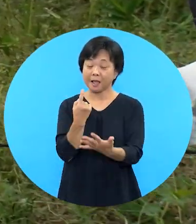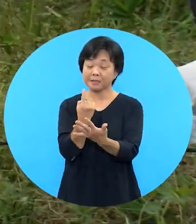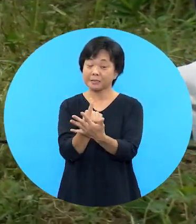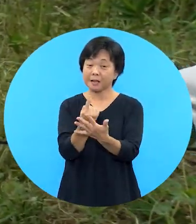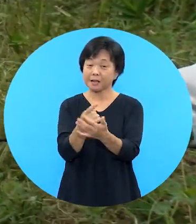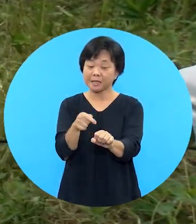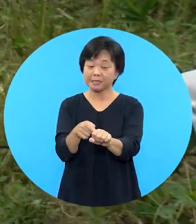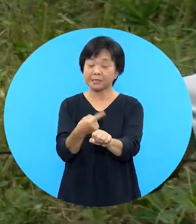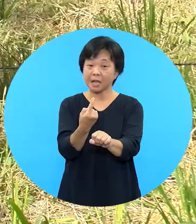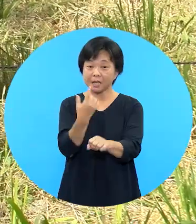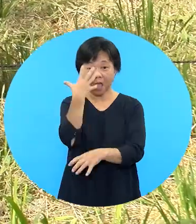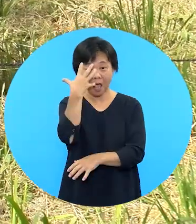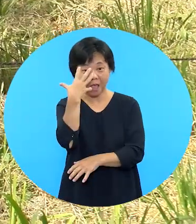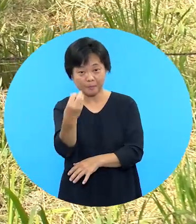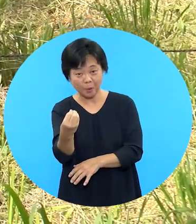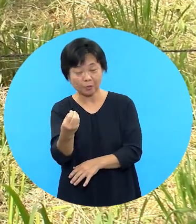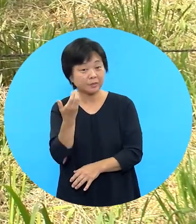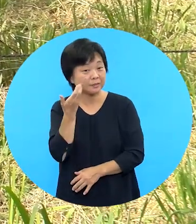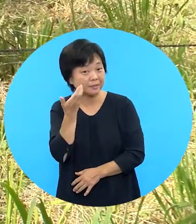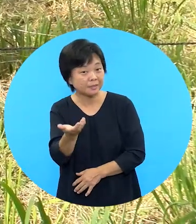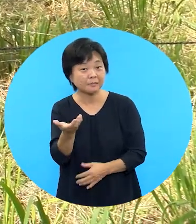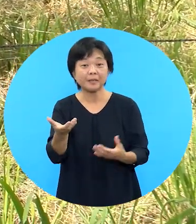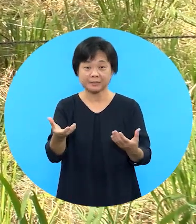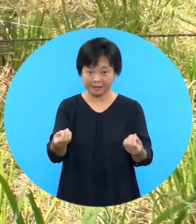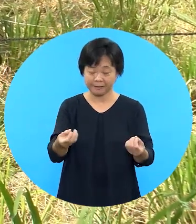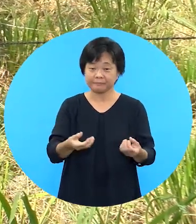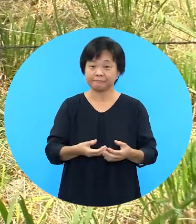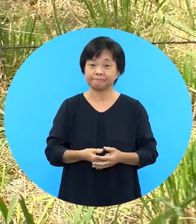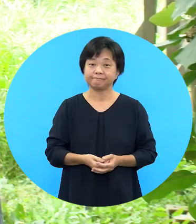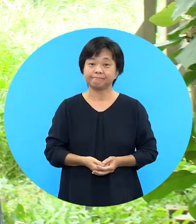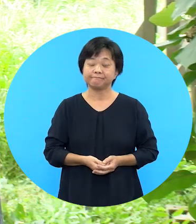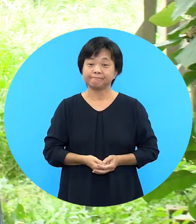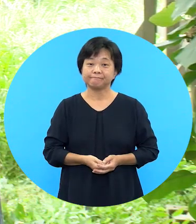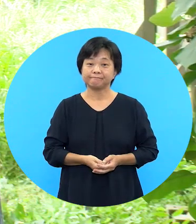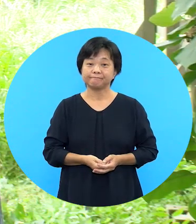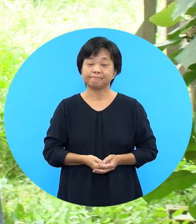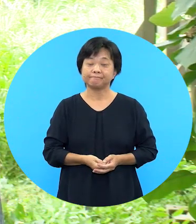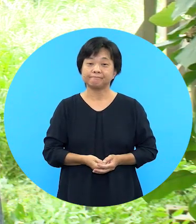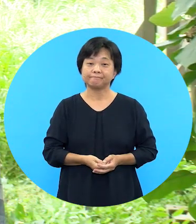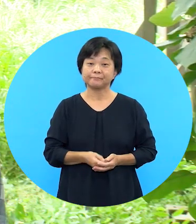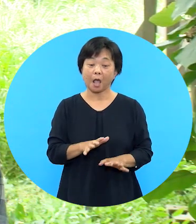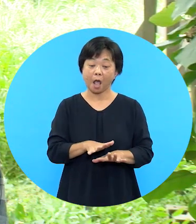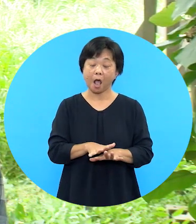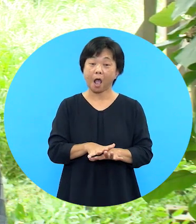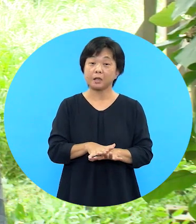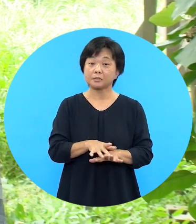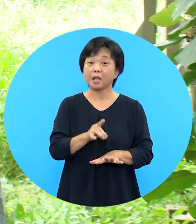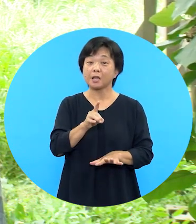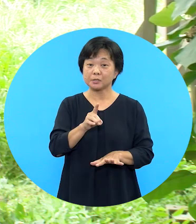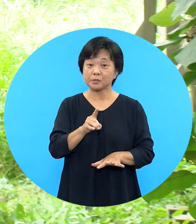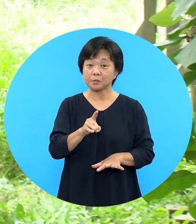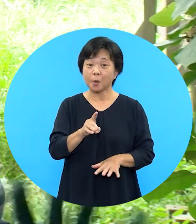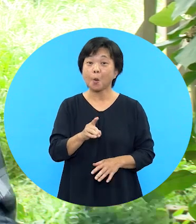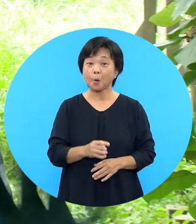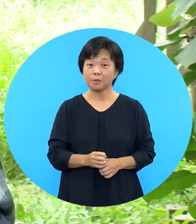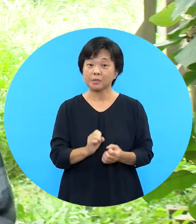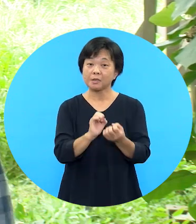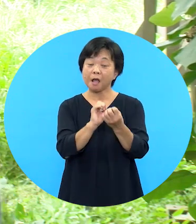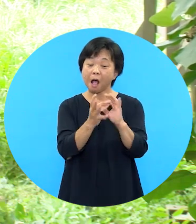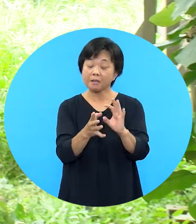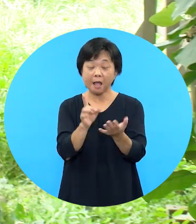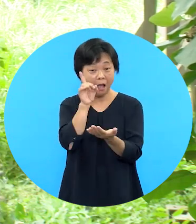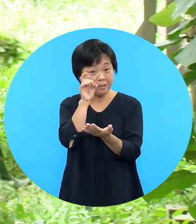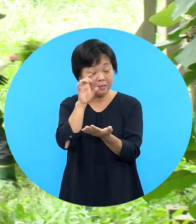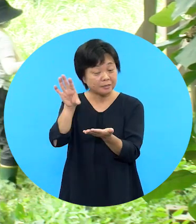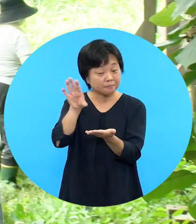加したきっかけや会の魅力についてお聞きしました。 最初ね、公園の花を